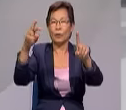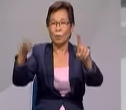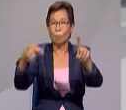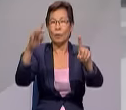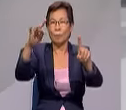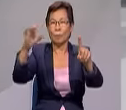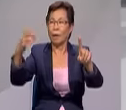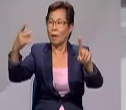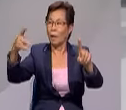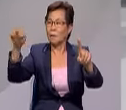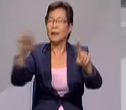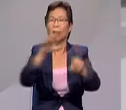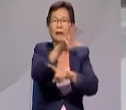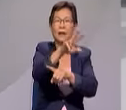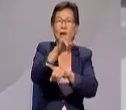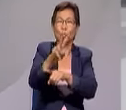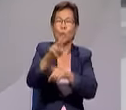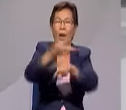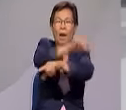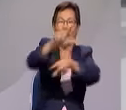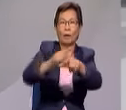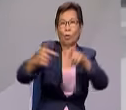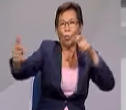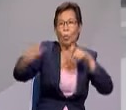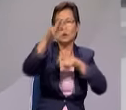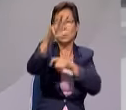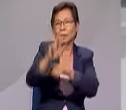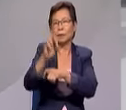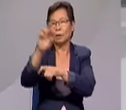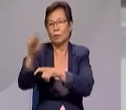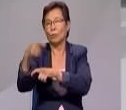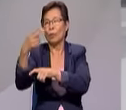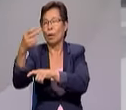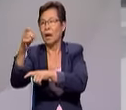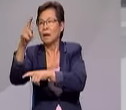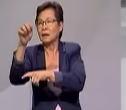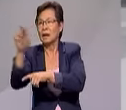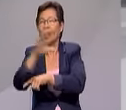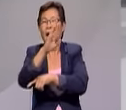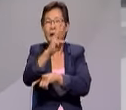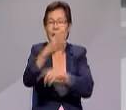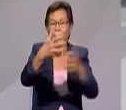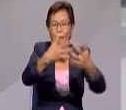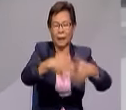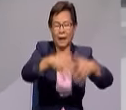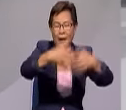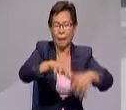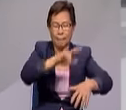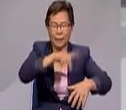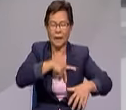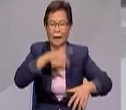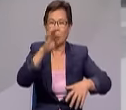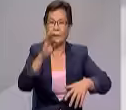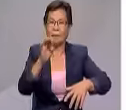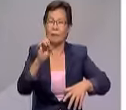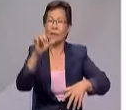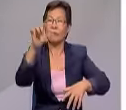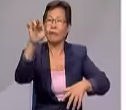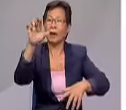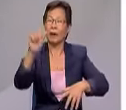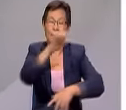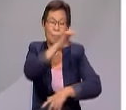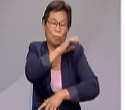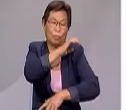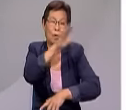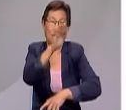178,800 hektar serta 32 ladang seluas hampir 30,000 hektar dan 6 kilang sawit milik Felcra. Pengerusi Felcra